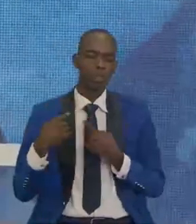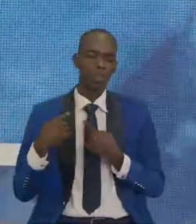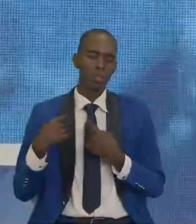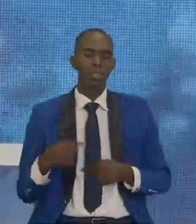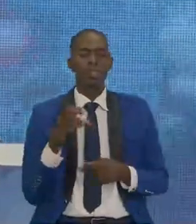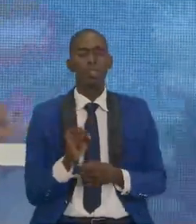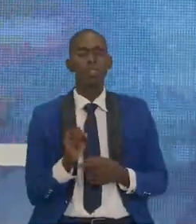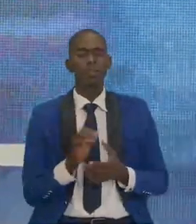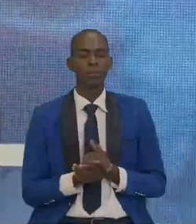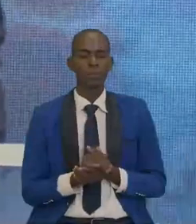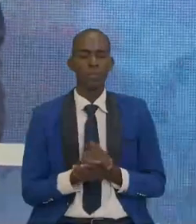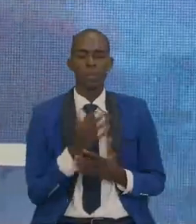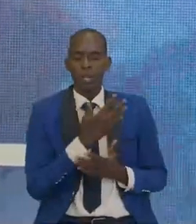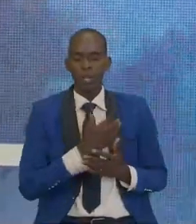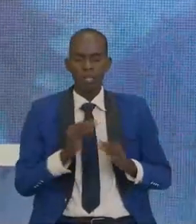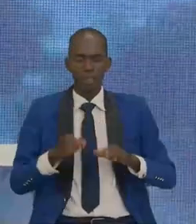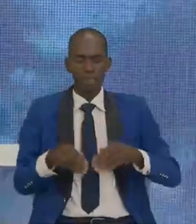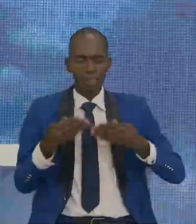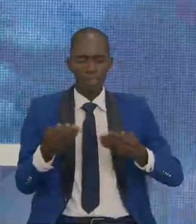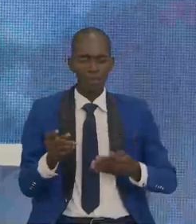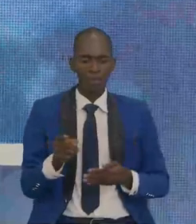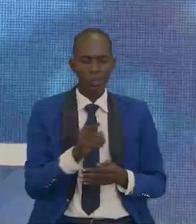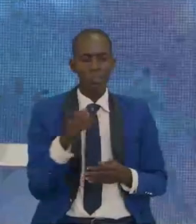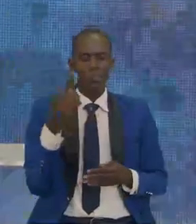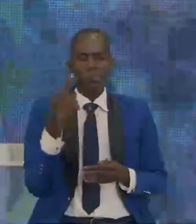Ôte la condamnation de leur cœur.